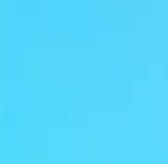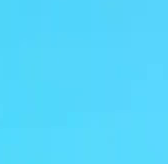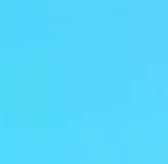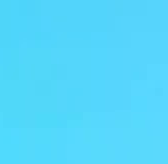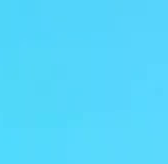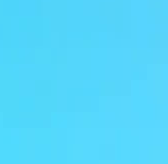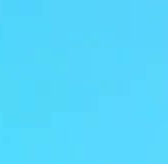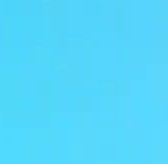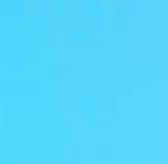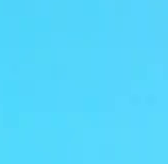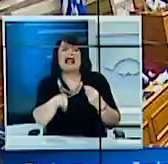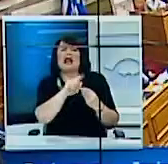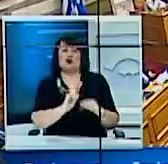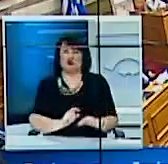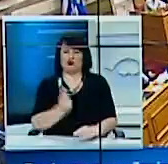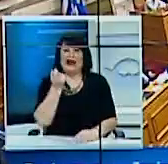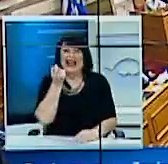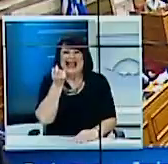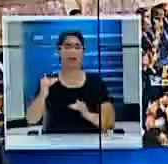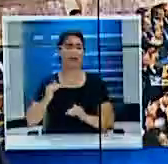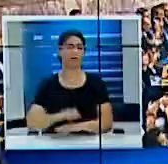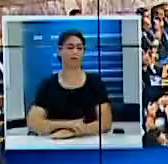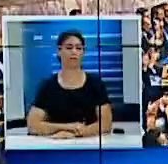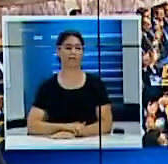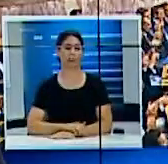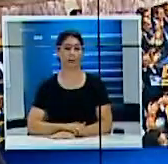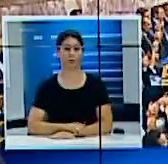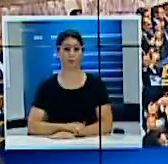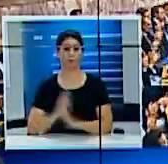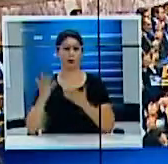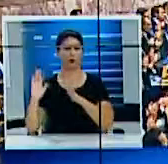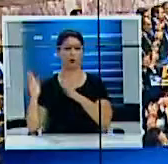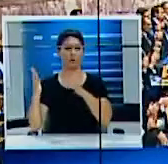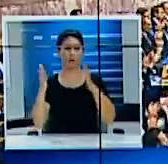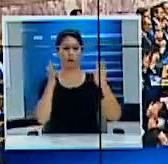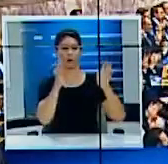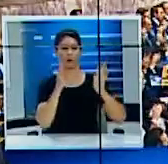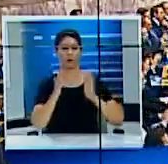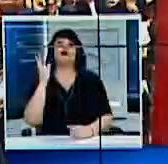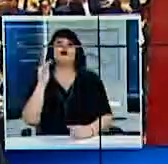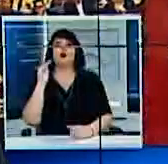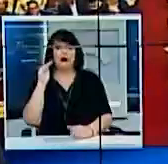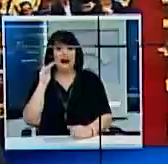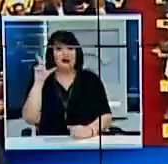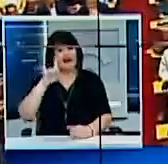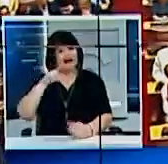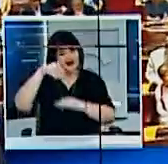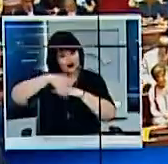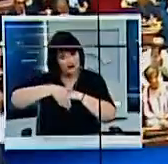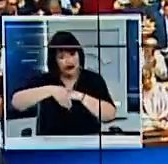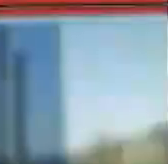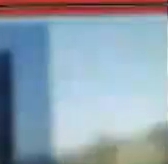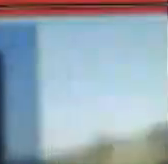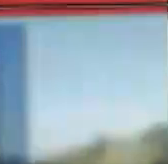Έτσι, να είμαστε δηλαδή λίγο σοβαροί. Όταν πήγατε εσείς ειδικά τότε δεν ήταν, γιατί πήγατε και νωρίς. Και από τους πρώτους μαζί με τους νέους